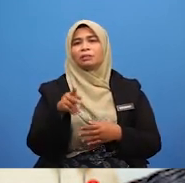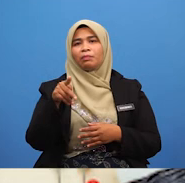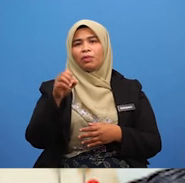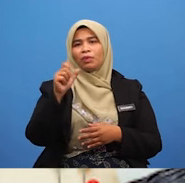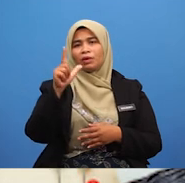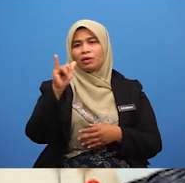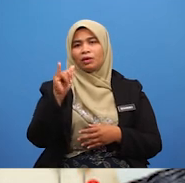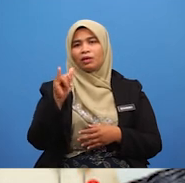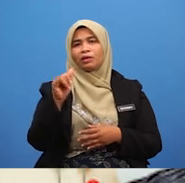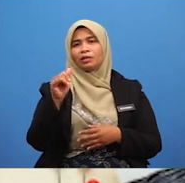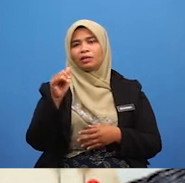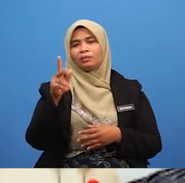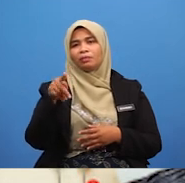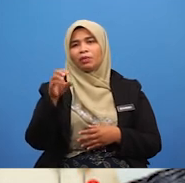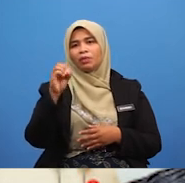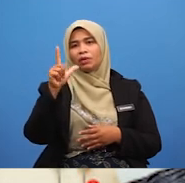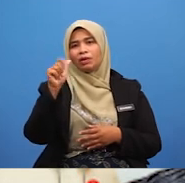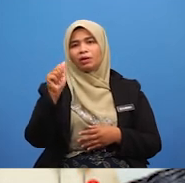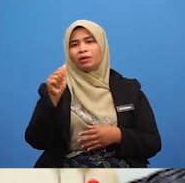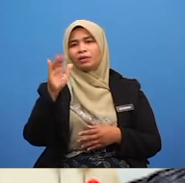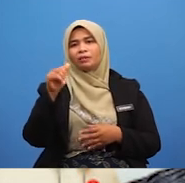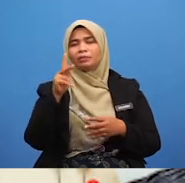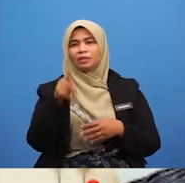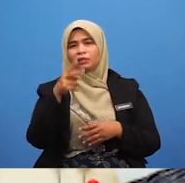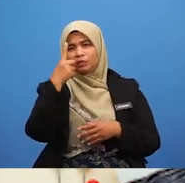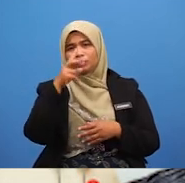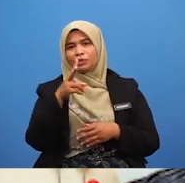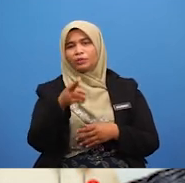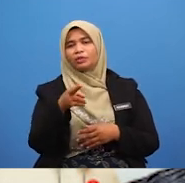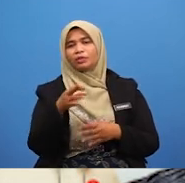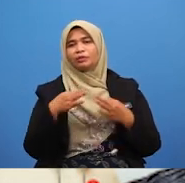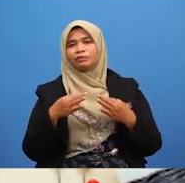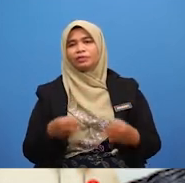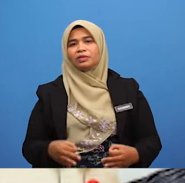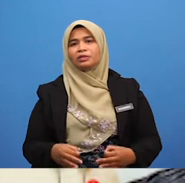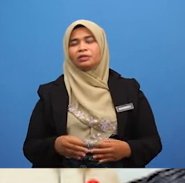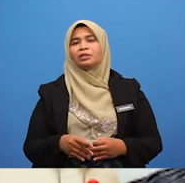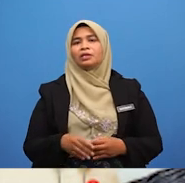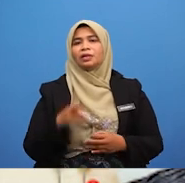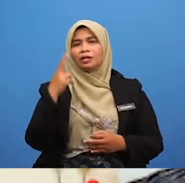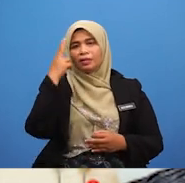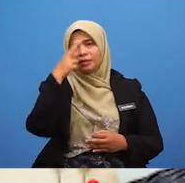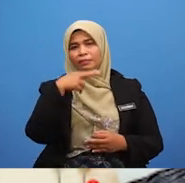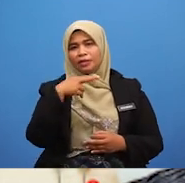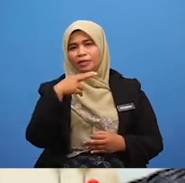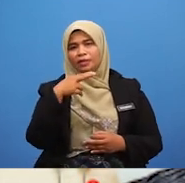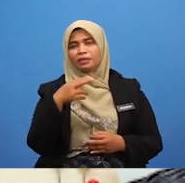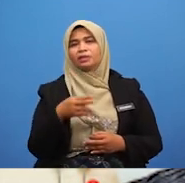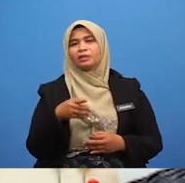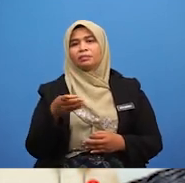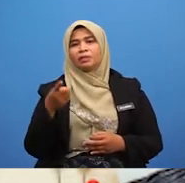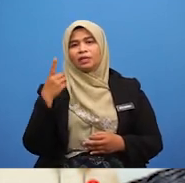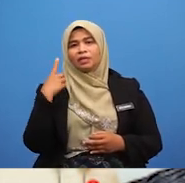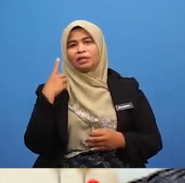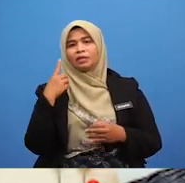yang diperlukan untuk menggunting fabrik, iaitu pola badan hadapan, pola badan